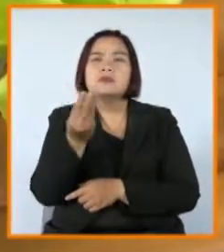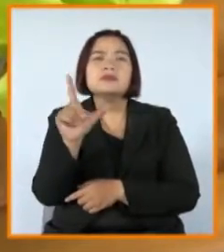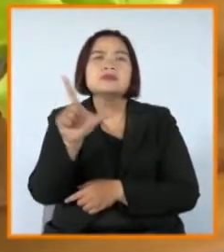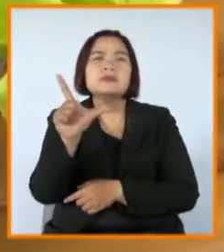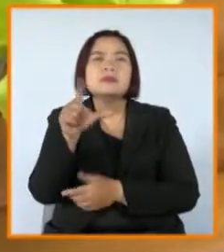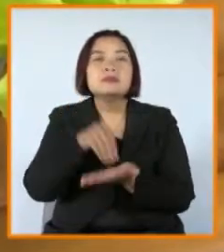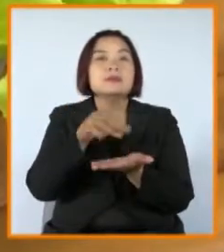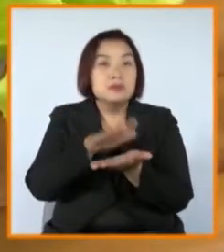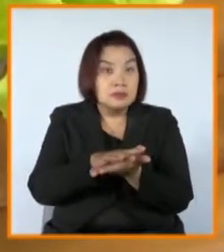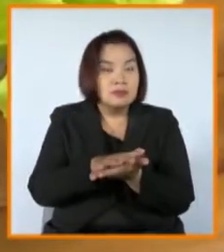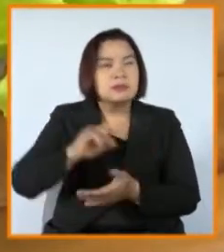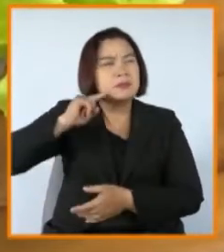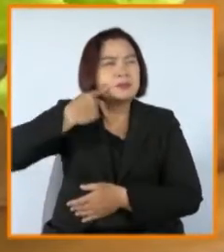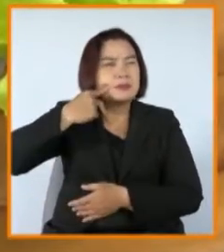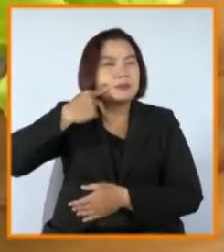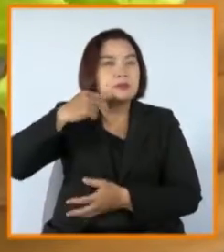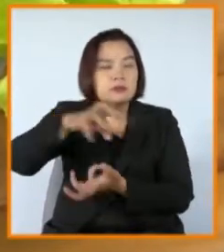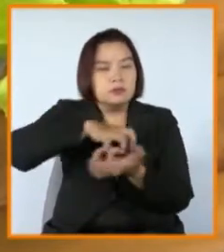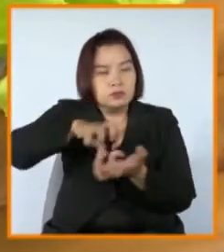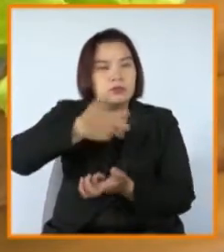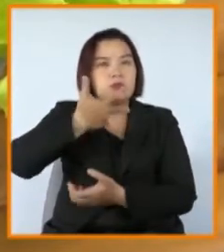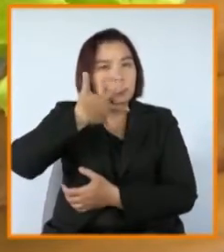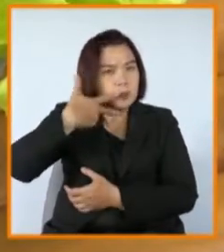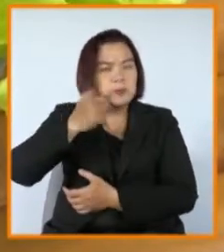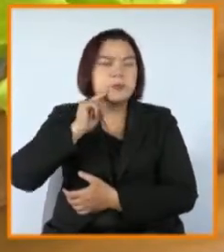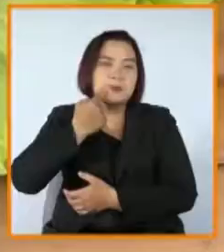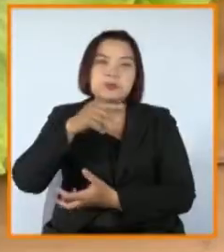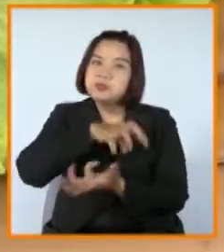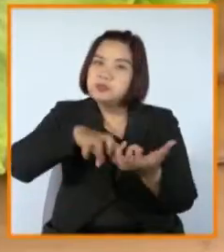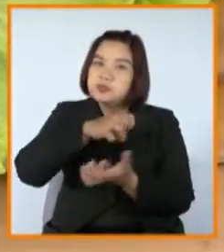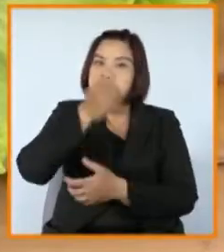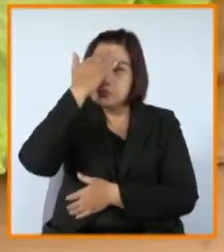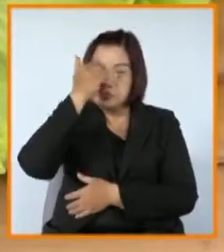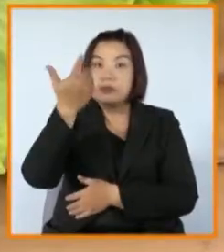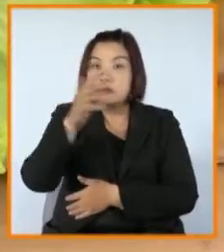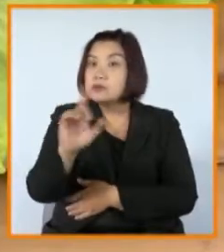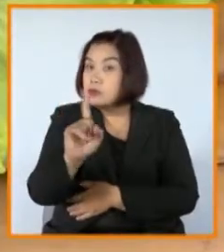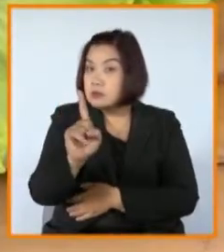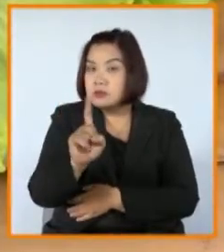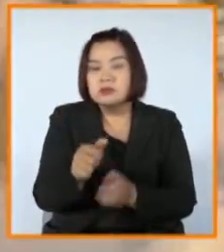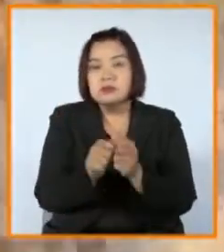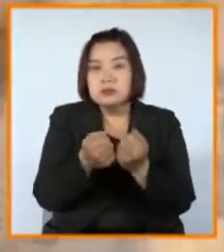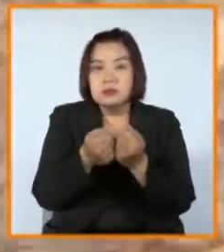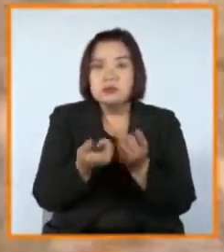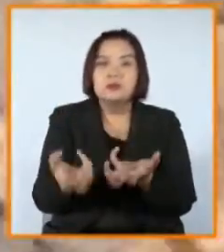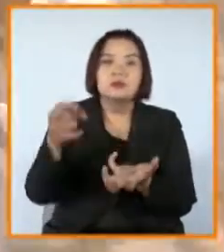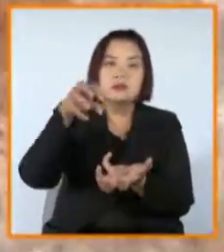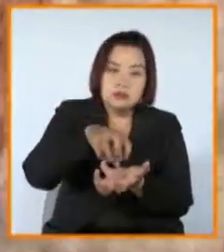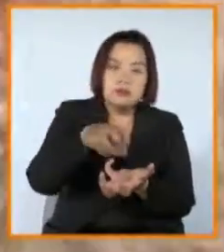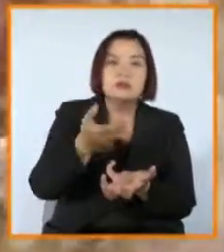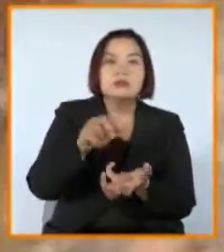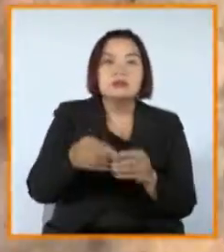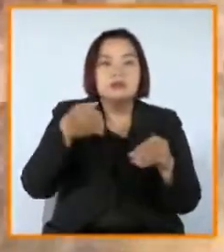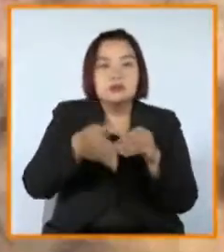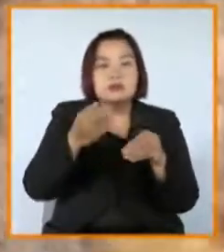วผสมกันให้มีรสเปรี้ยวหวานผสมเสร็จก็ราดตัวไอ้เจ้าหอยหอมนี่แหละค่ะใส่เข้าไปแล้วก็หอมแด